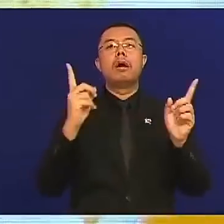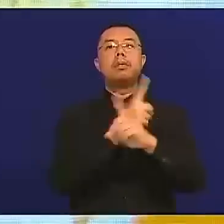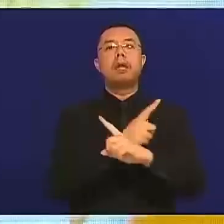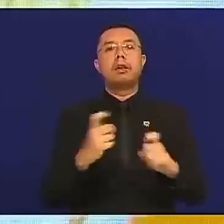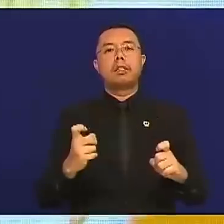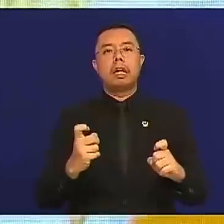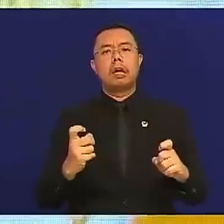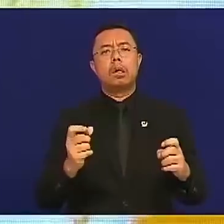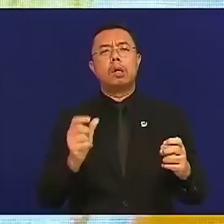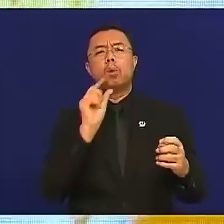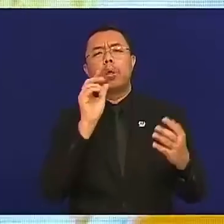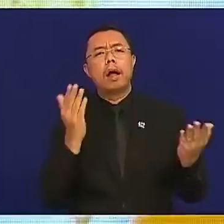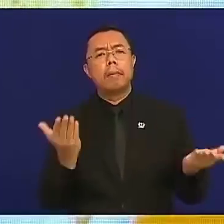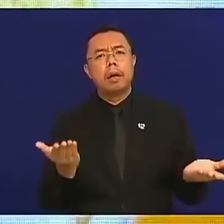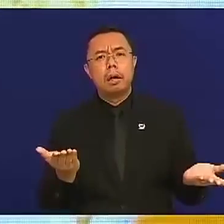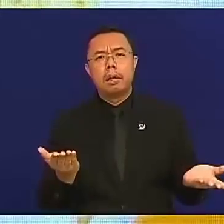binasa.